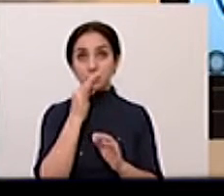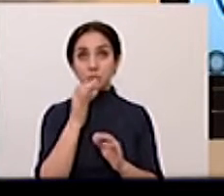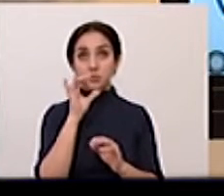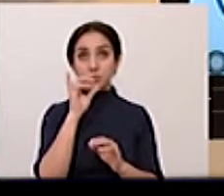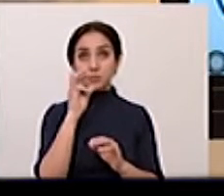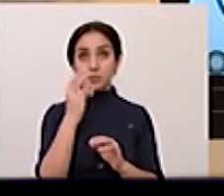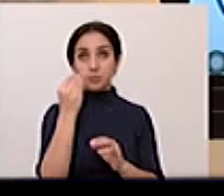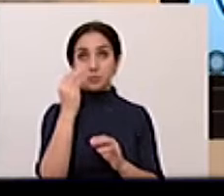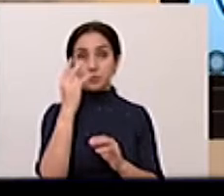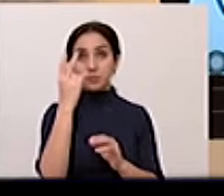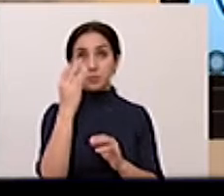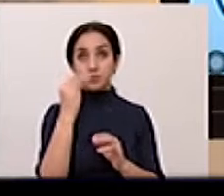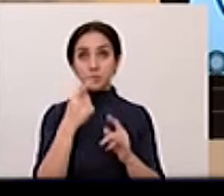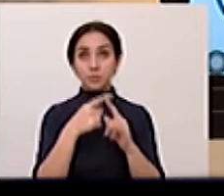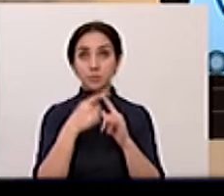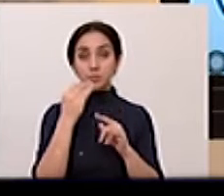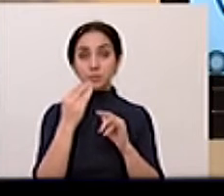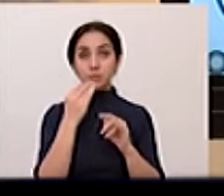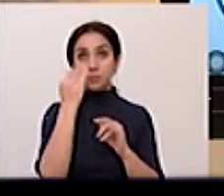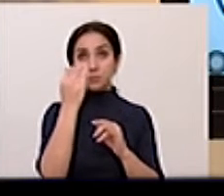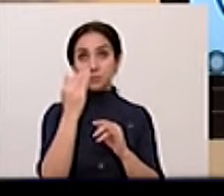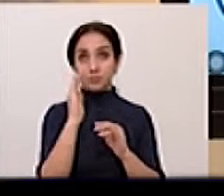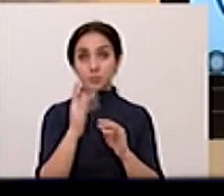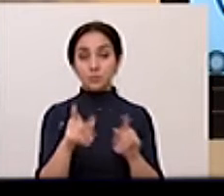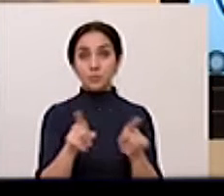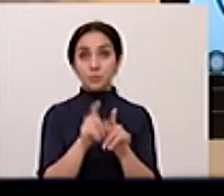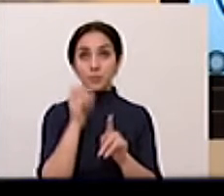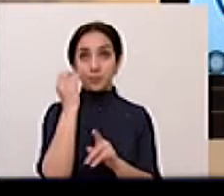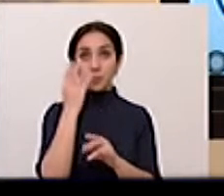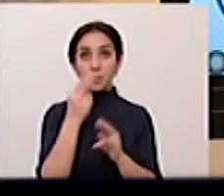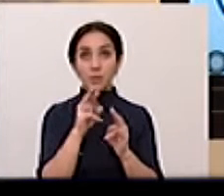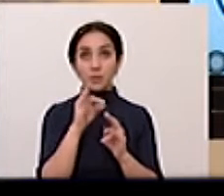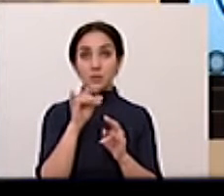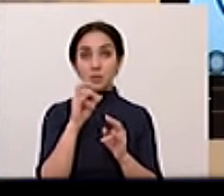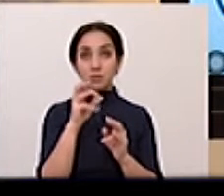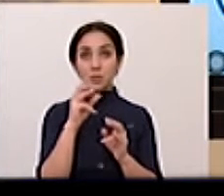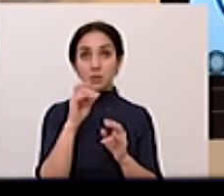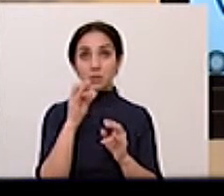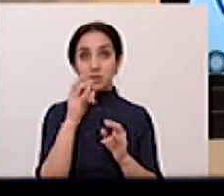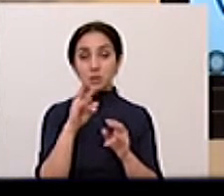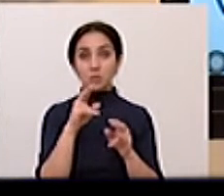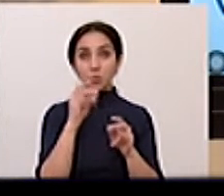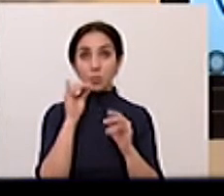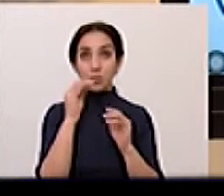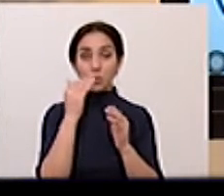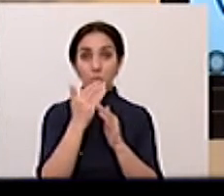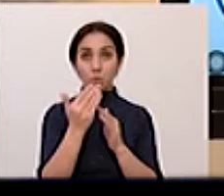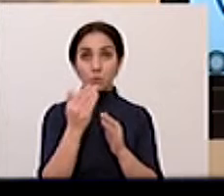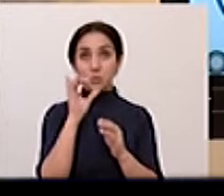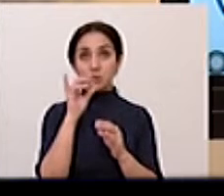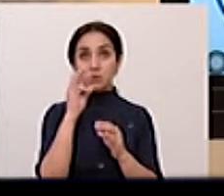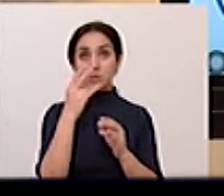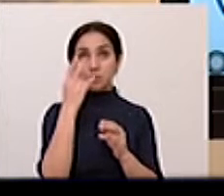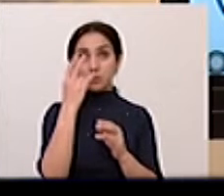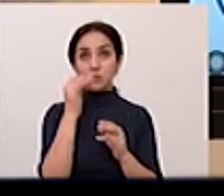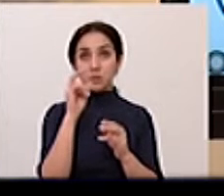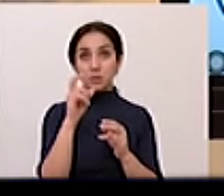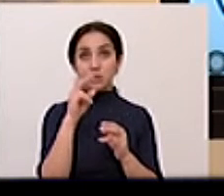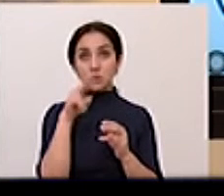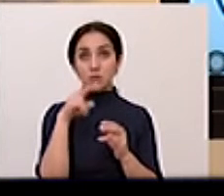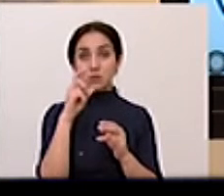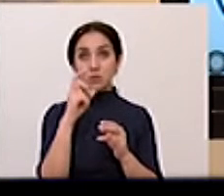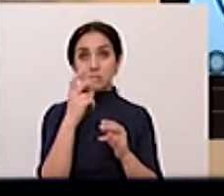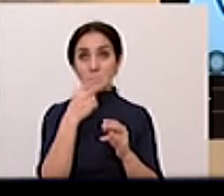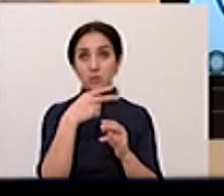sinus x ni kvadrat darajaga oshiramiz. Bilamizki, trigonometriya bo'limida sinus kvadrat x ni 1 minus